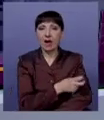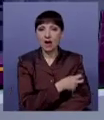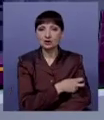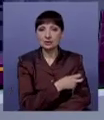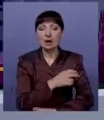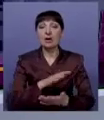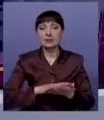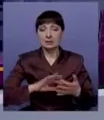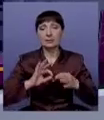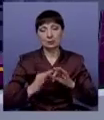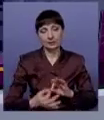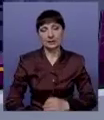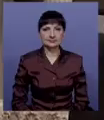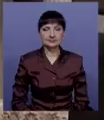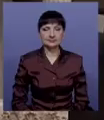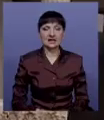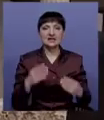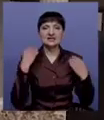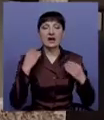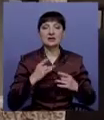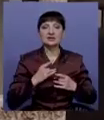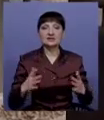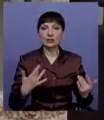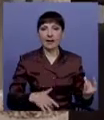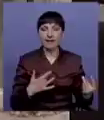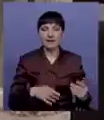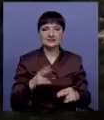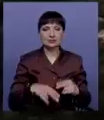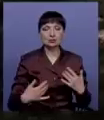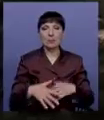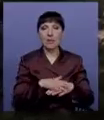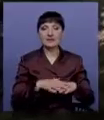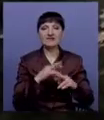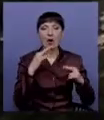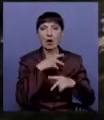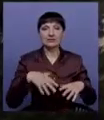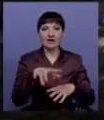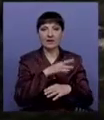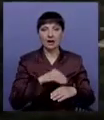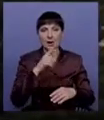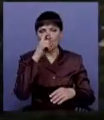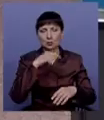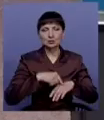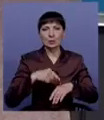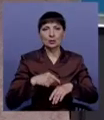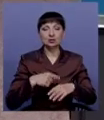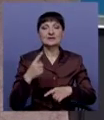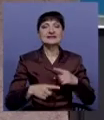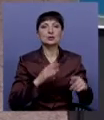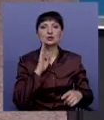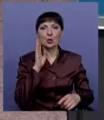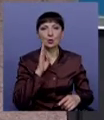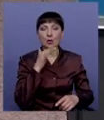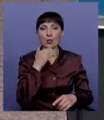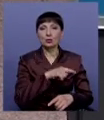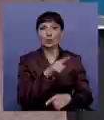рамена мир за ним его продолжит свадебное торжество автора xii завершилась массовым отравлением недомогание люди почувствовали на следующее утро он